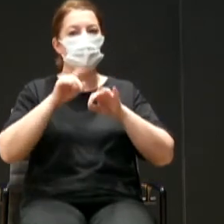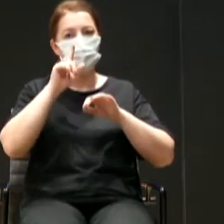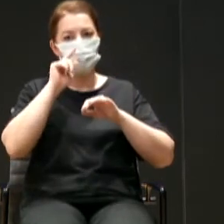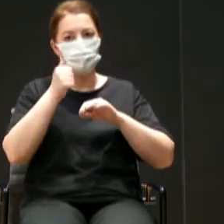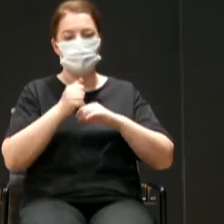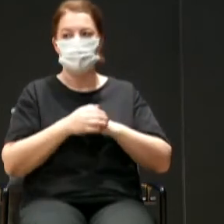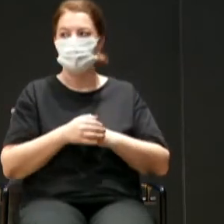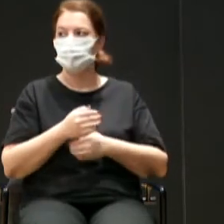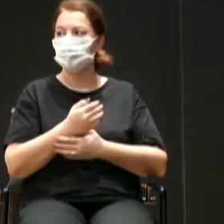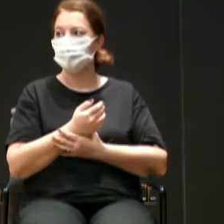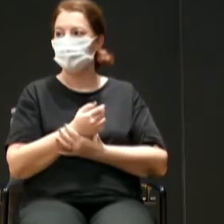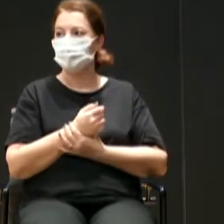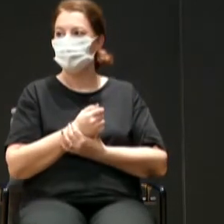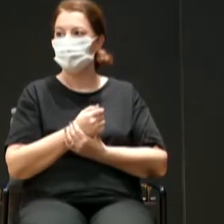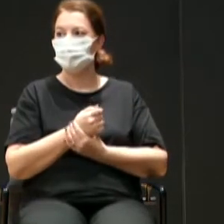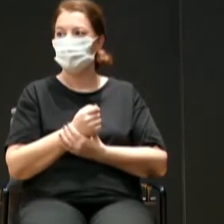Buyurun Mesut Bey.